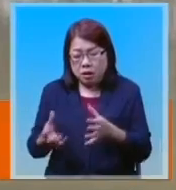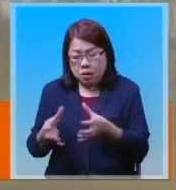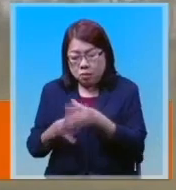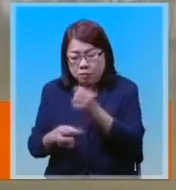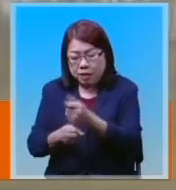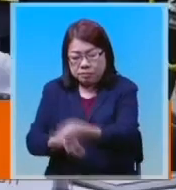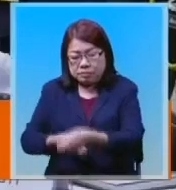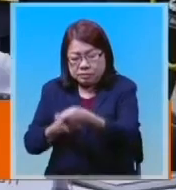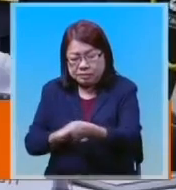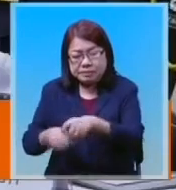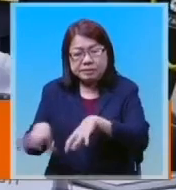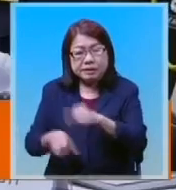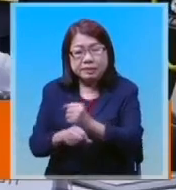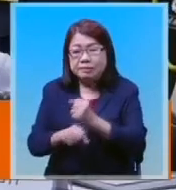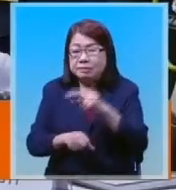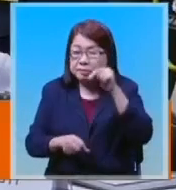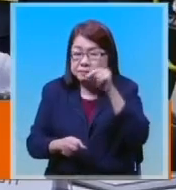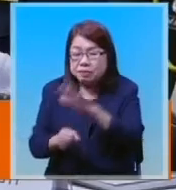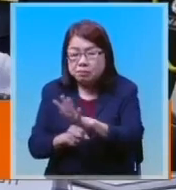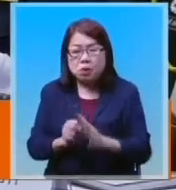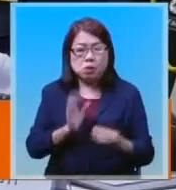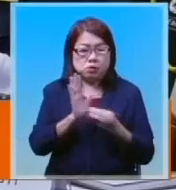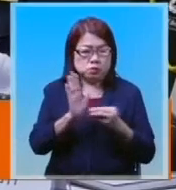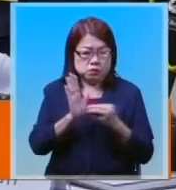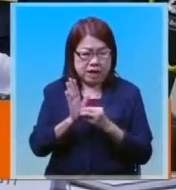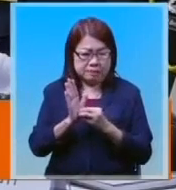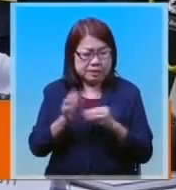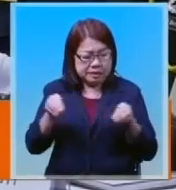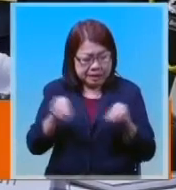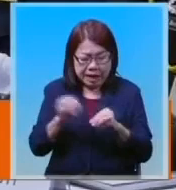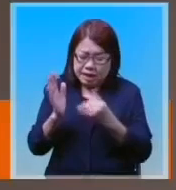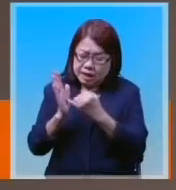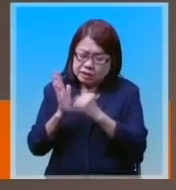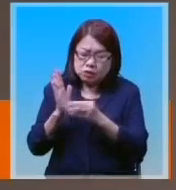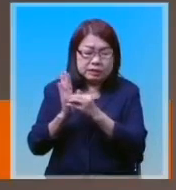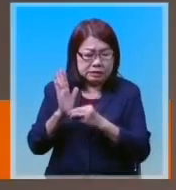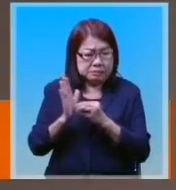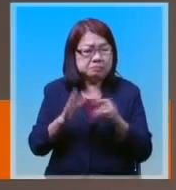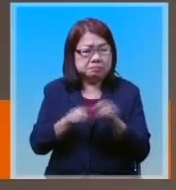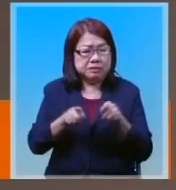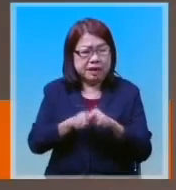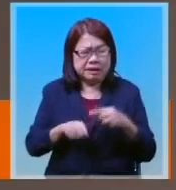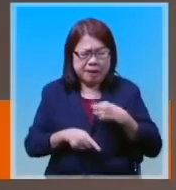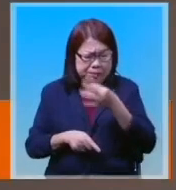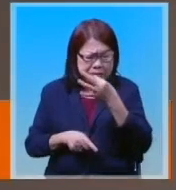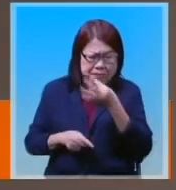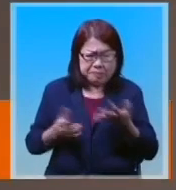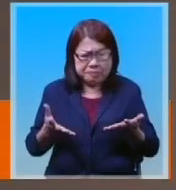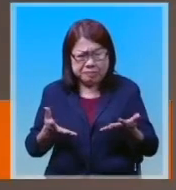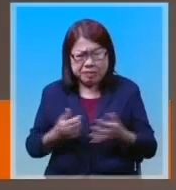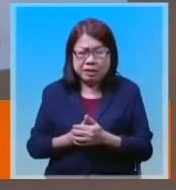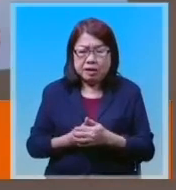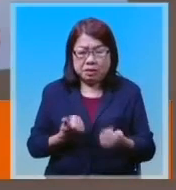ครและปริมณฑลอาจได้รับผลกระทบถึงคุณภาพน้ำกร่อยและน้ำไหลน้อยในบางช่วงเวลาเนื่องจากไม่มีน้ำจืดในการผลักดันน้ำ